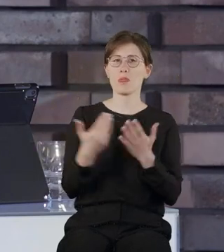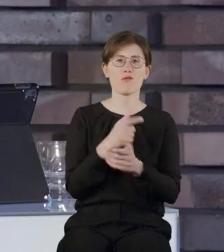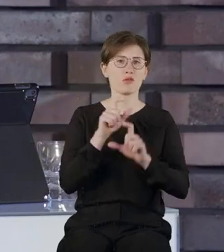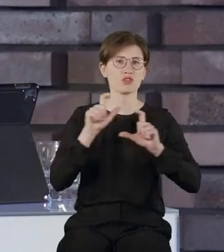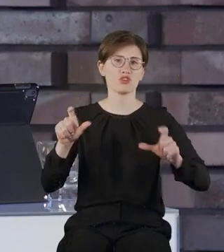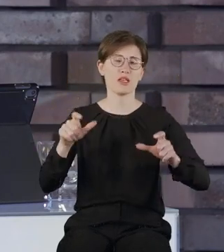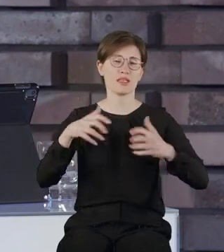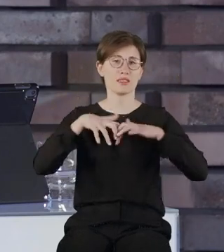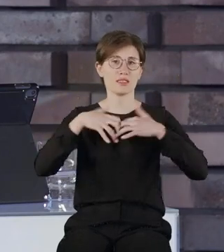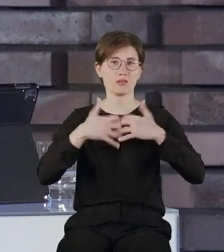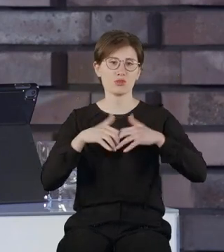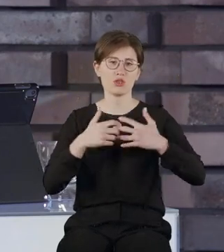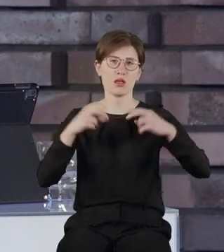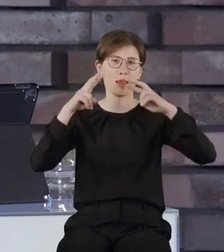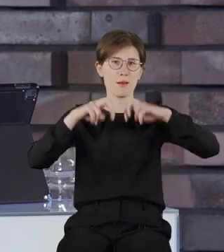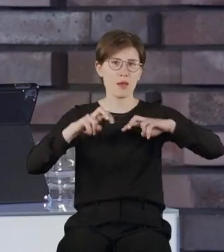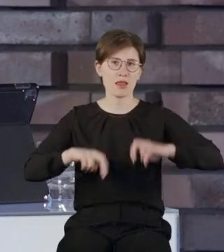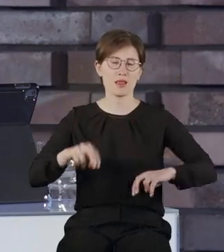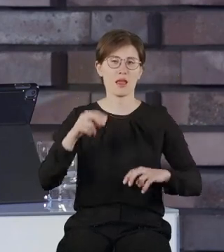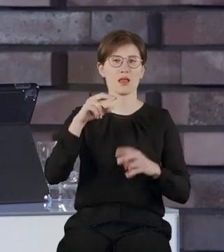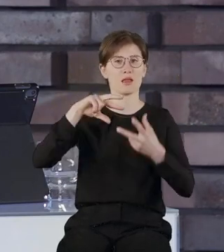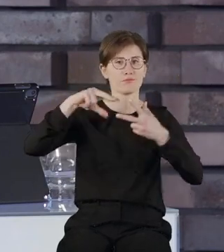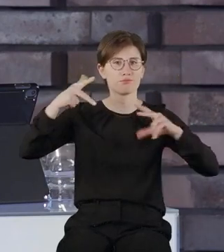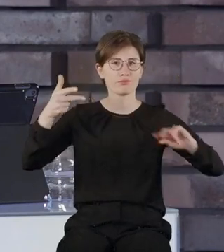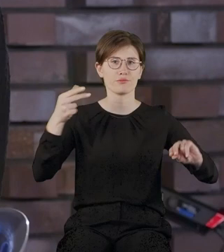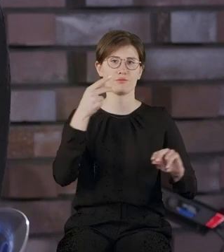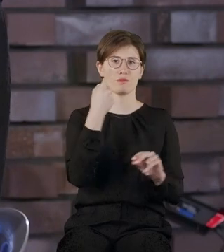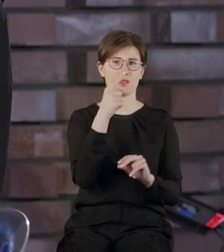sprzęt do prowadzenia badań nad DNA oraz RNA.